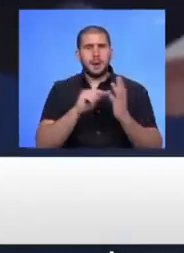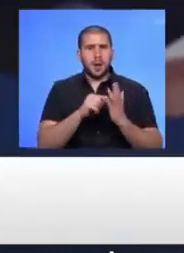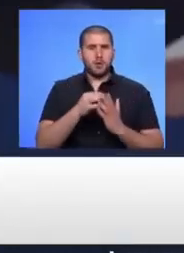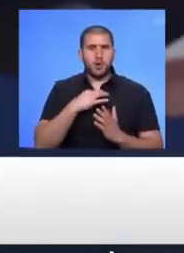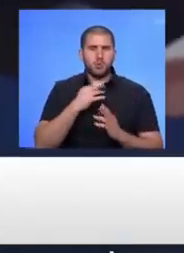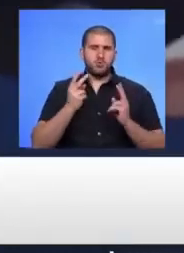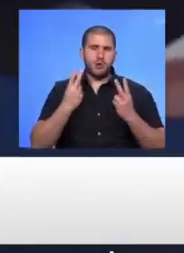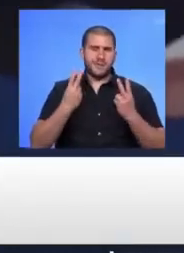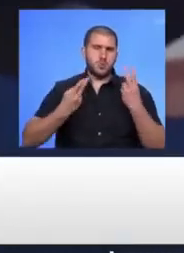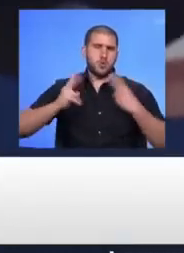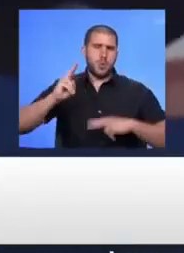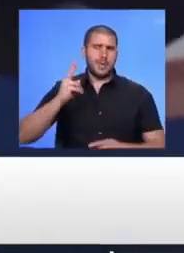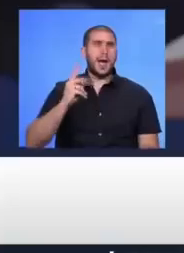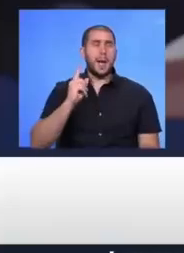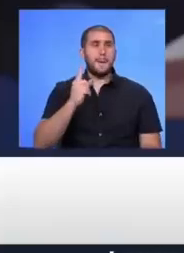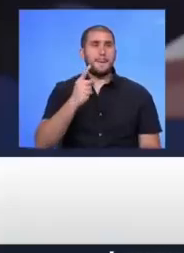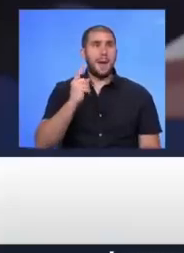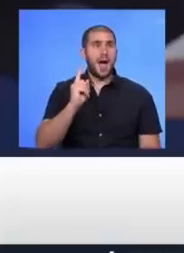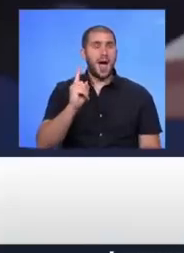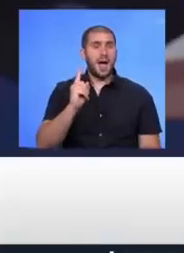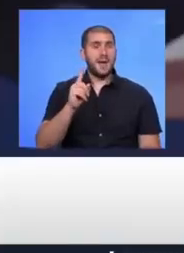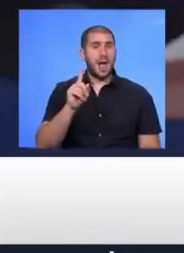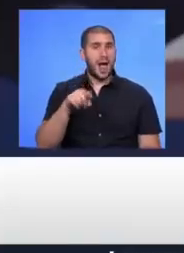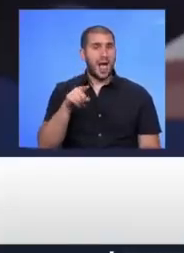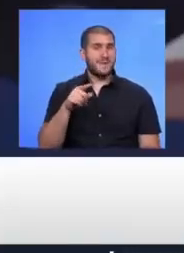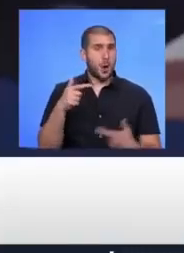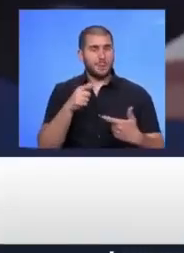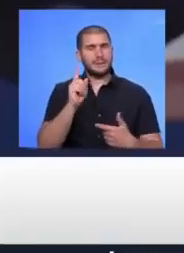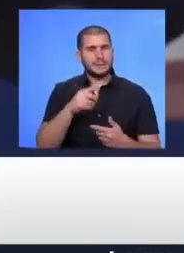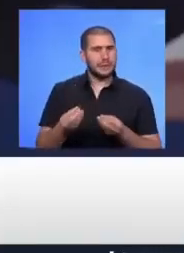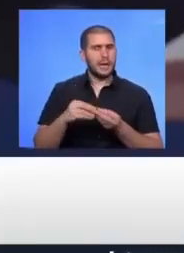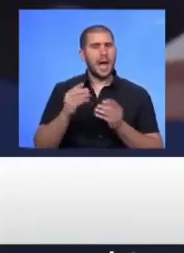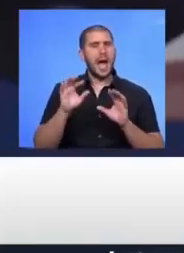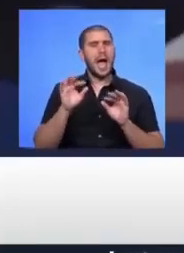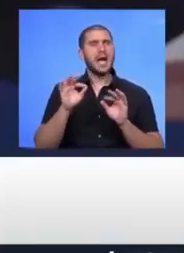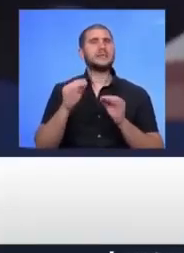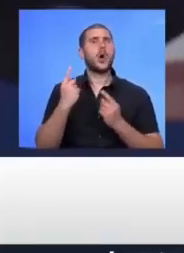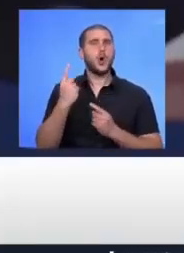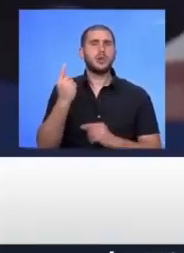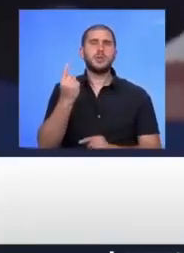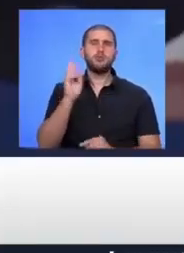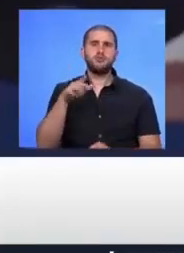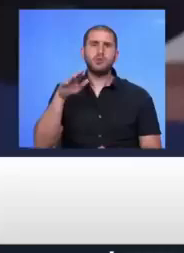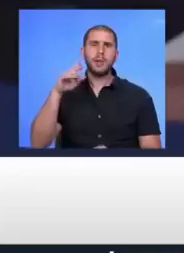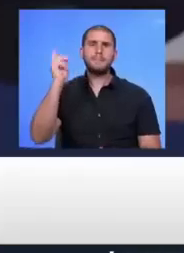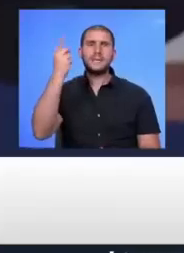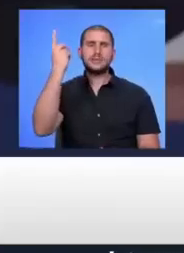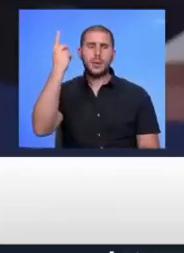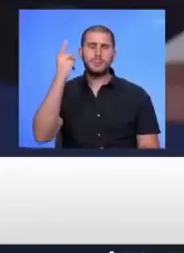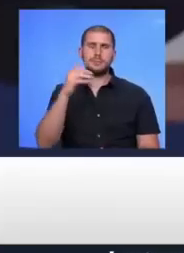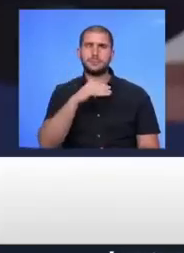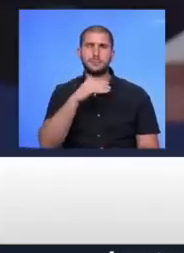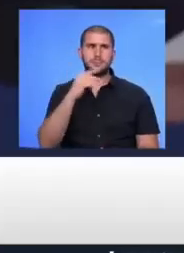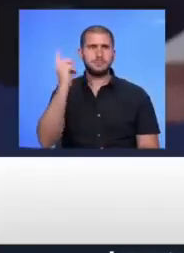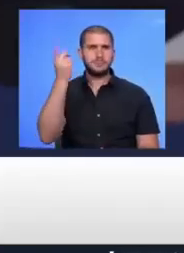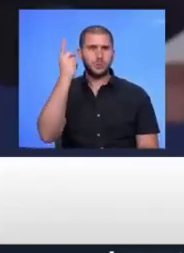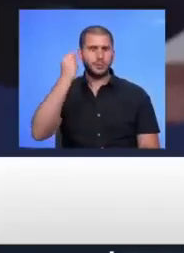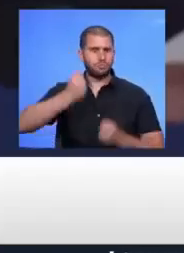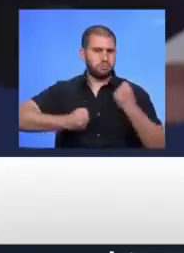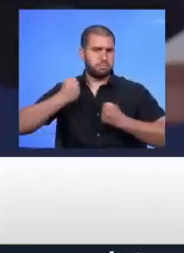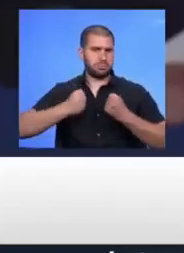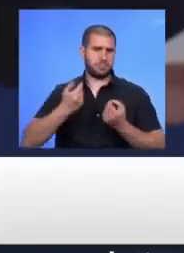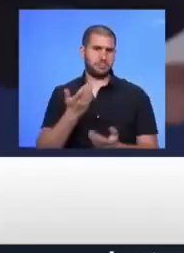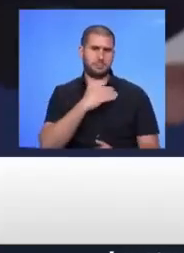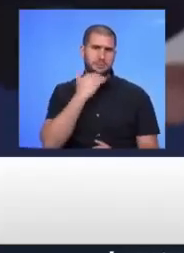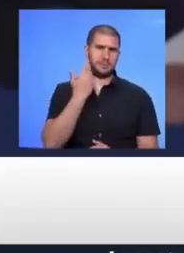100 משלהם. הערה מצוינת. אבל זה, חוץ מאלפי לוחמים, שים גם כמה עשרות, עשרות בודדות של מסקרים באוויר. מסוקי קרב. ואתה מחסל את האירועים, כן. ואתה מחסל את האירועים